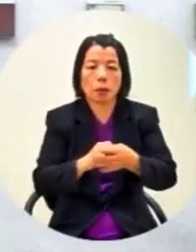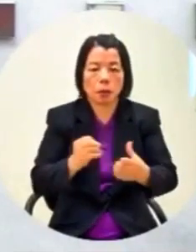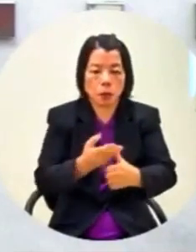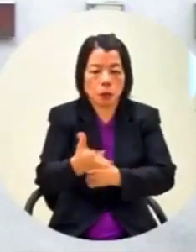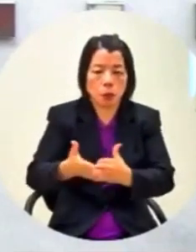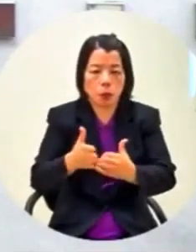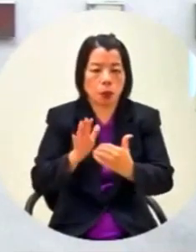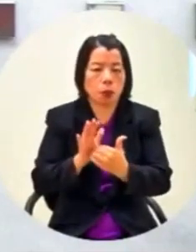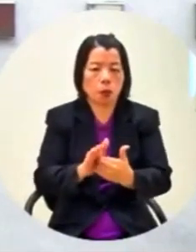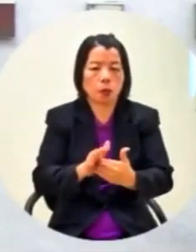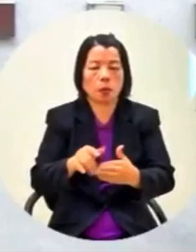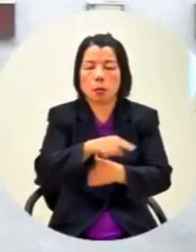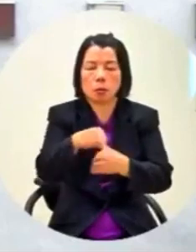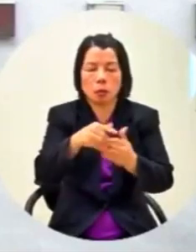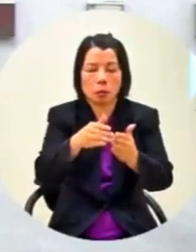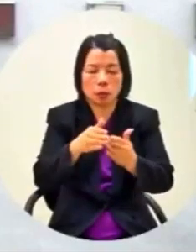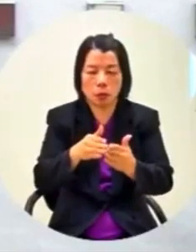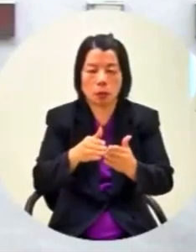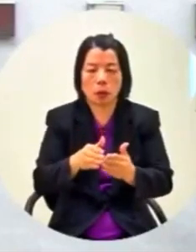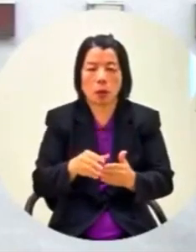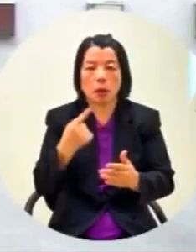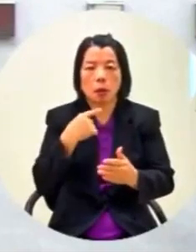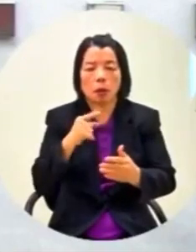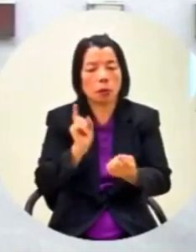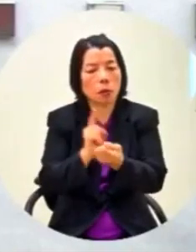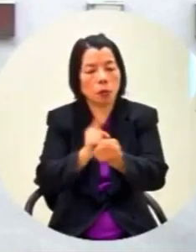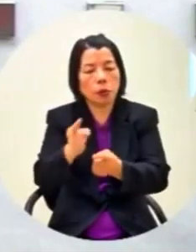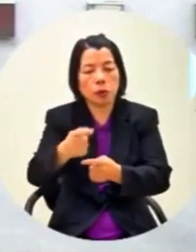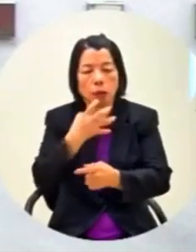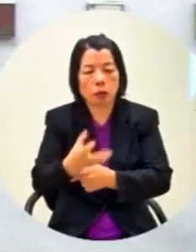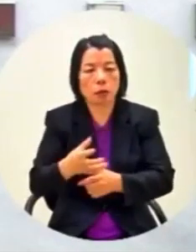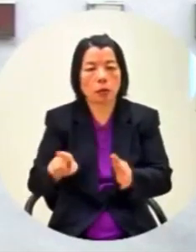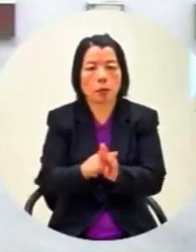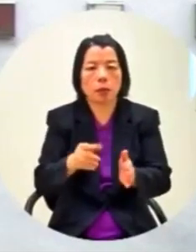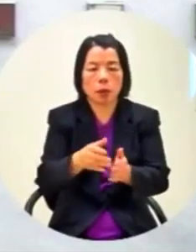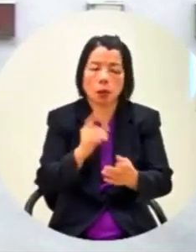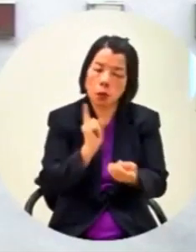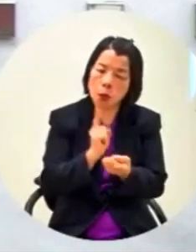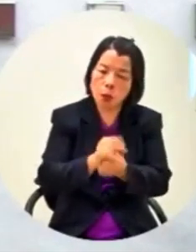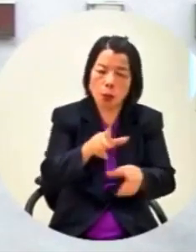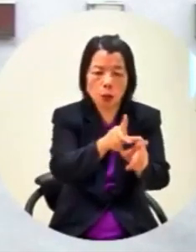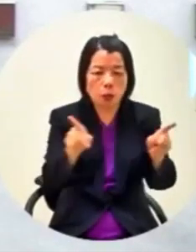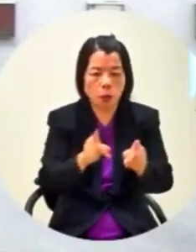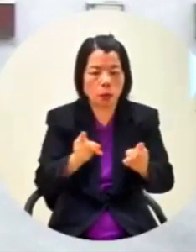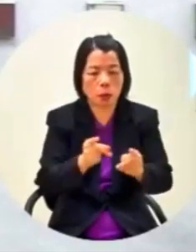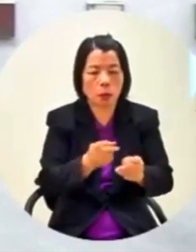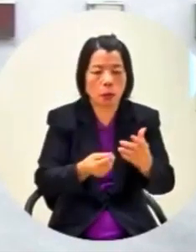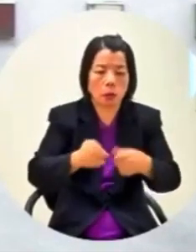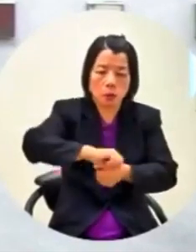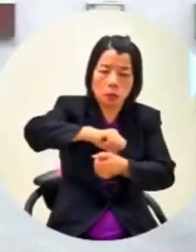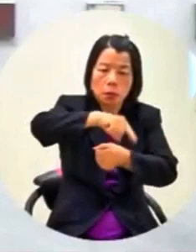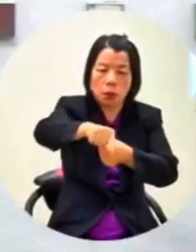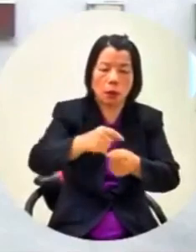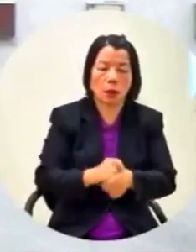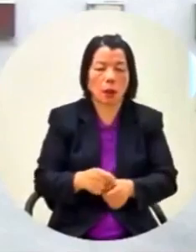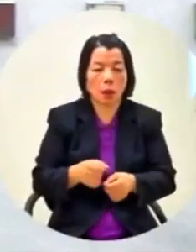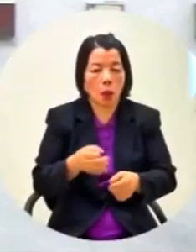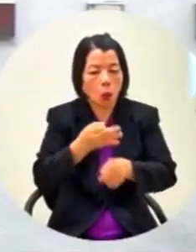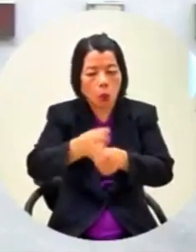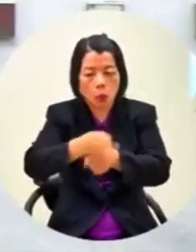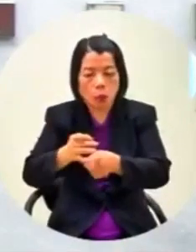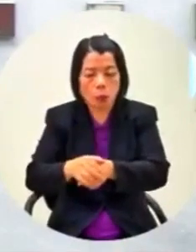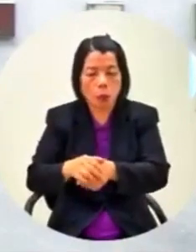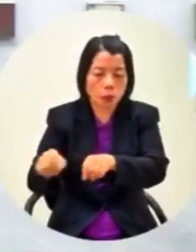复工不顺、缺工、备料不足、贷款提高以及还款展延等问题。但是